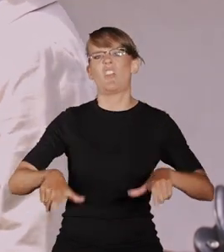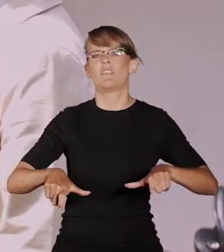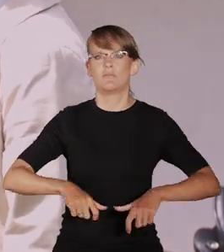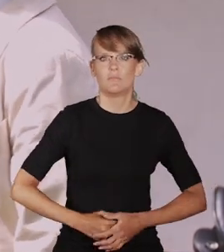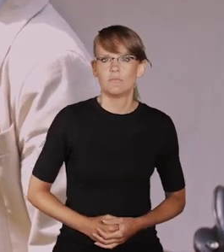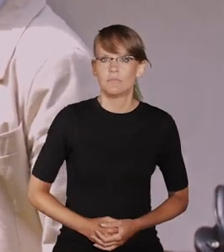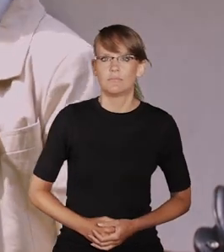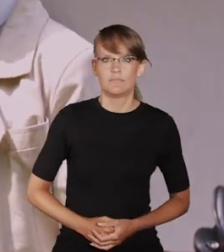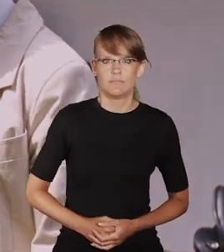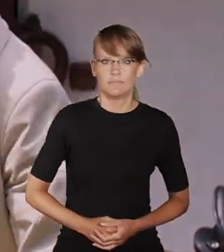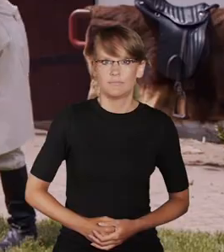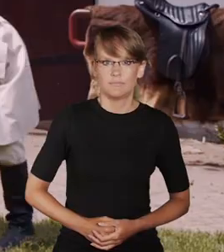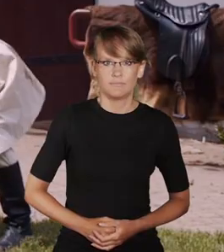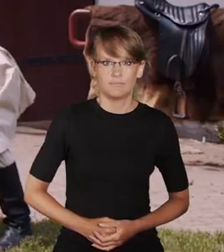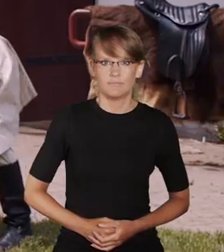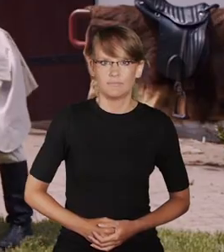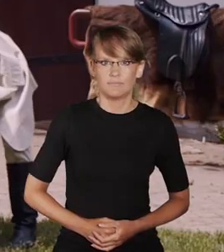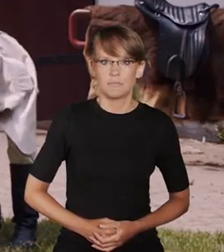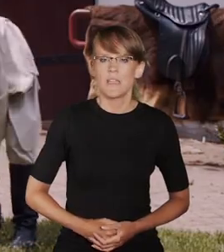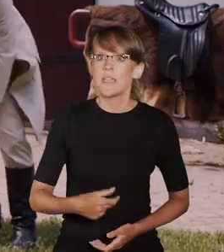Doskonale. Do pojutrza będę siedział.